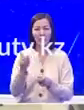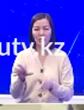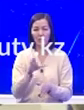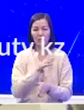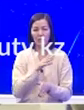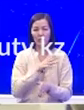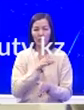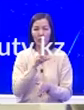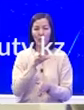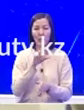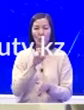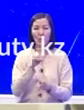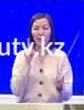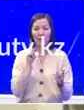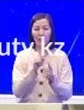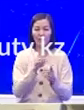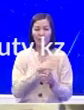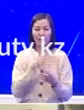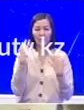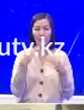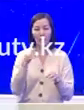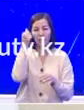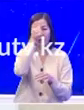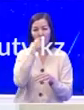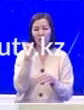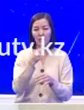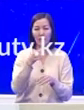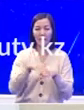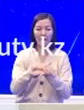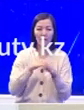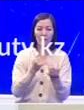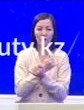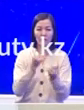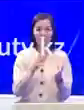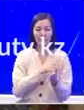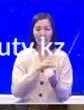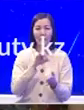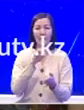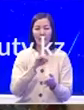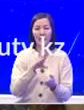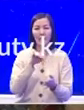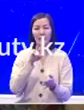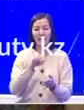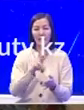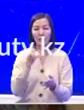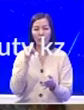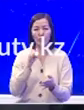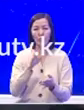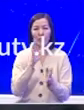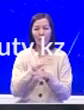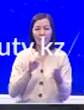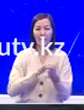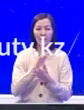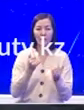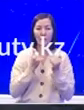Қонаевтың қошеметіне бөленген қайраткер тәуелсіздік жылдарда ел ықыласына ие болды. Талғар, Іле, Ұйғыр аудандары мен Қапшағай